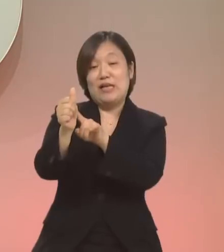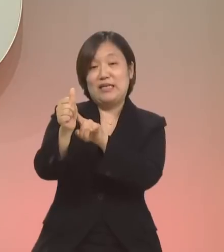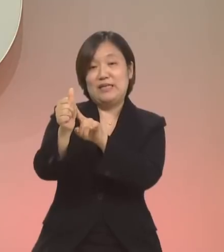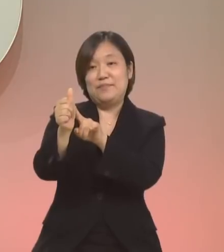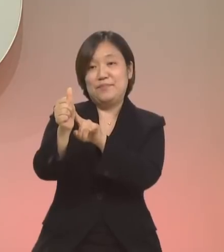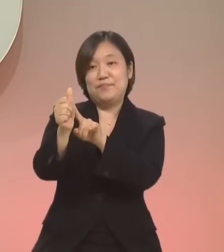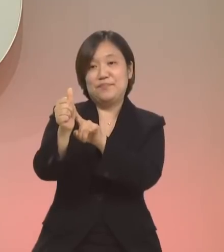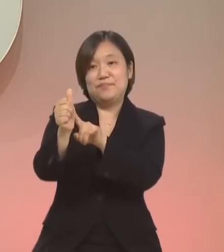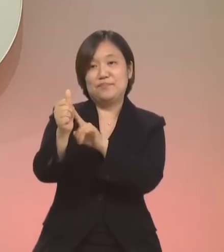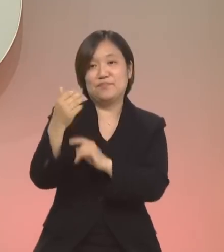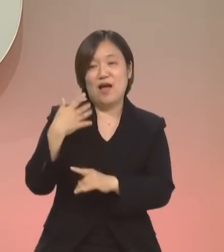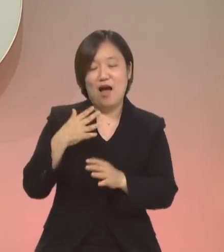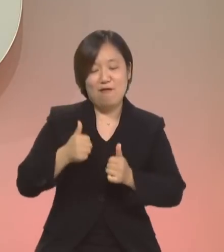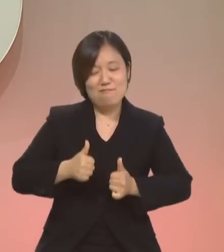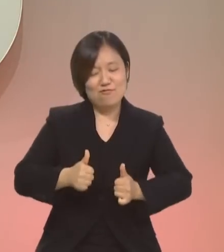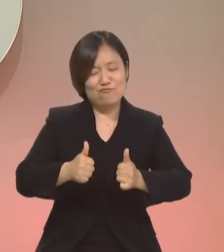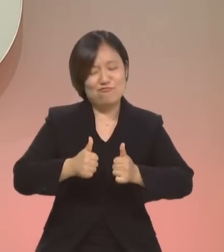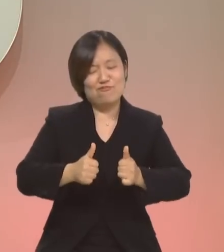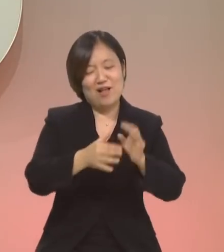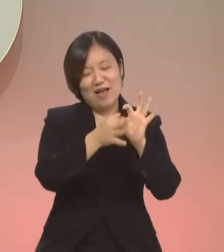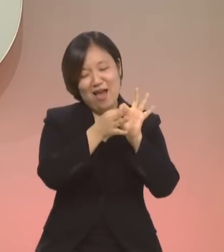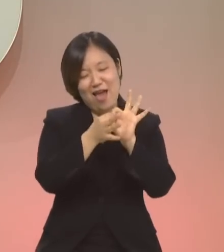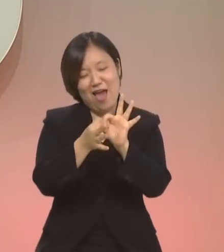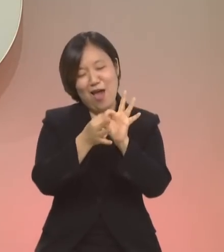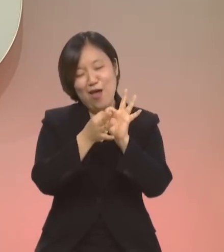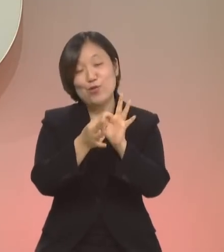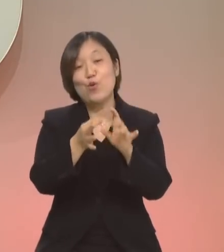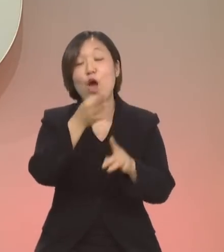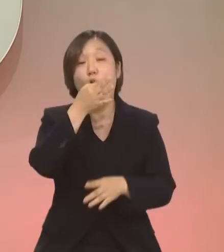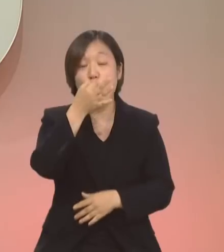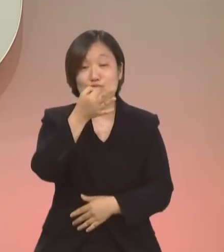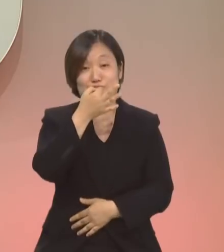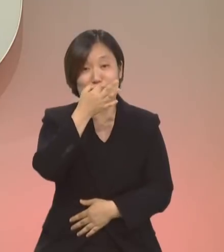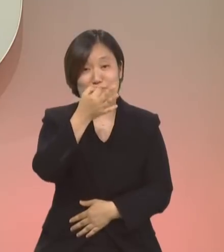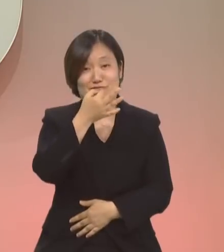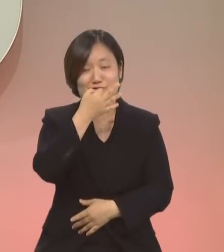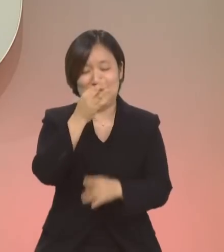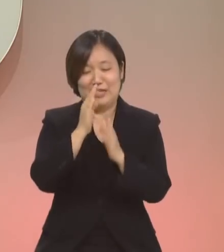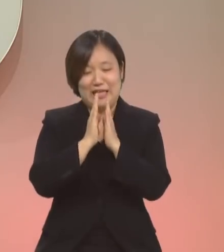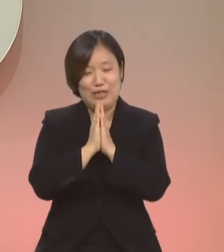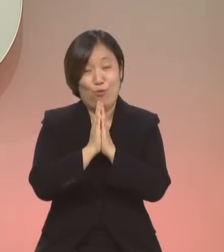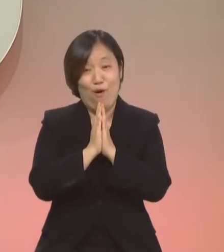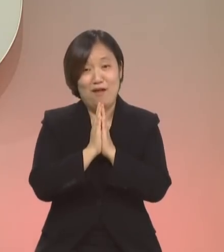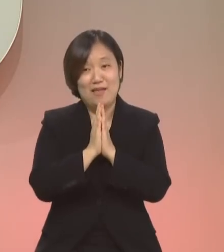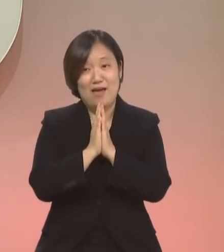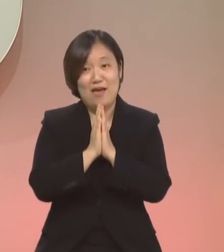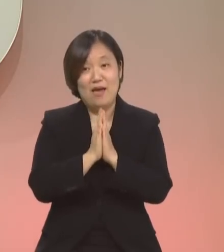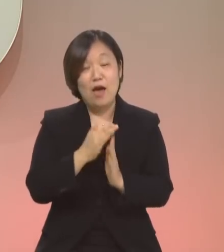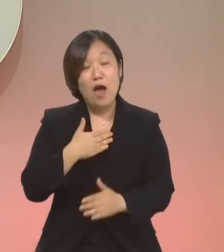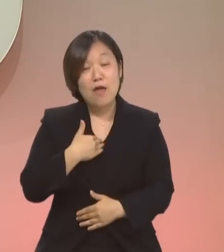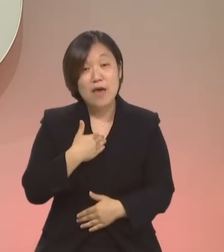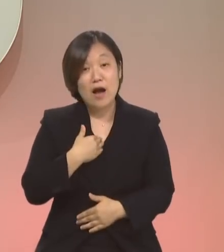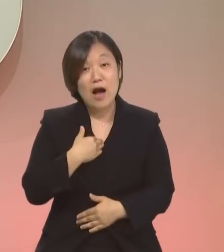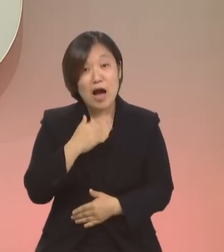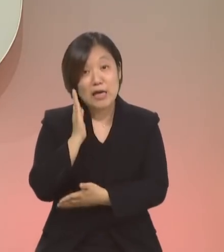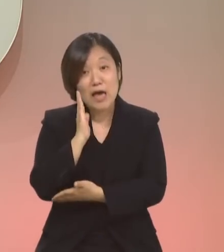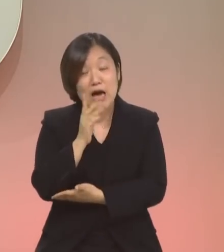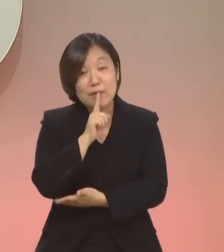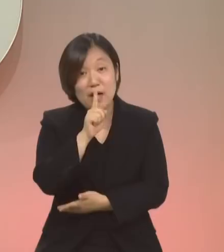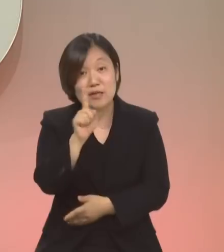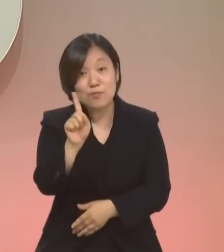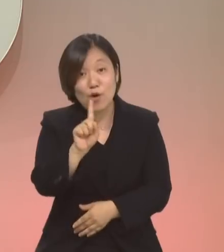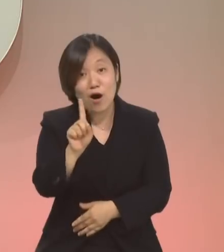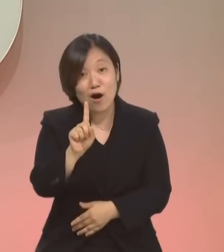이제 꾸준하게 염불하고 염불하면서 그래서 우리 소나무에서 항상 이야기 해 드리는